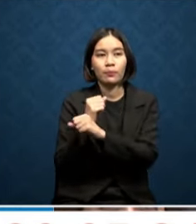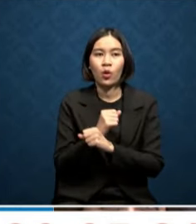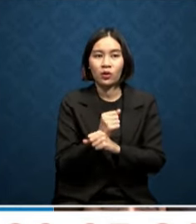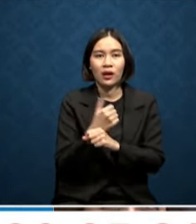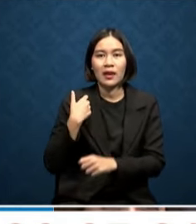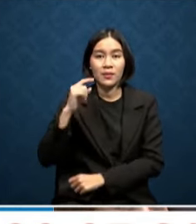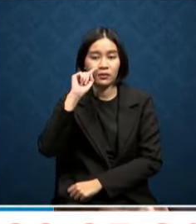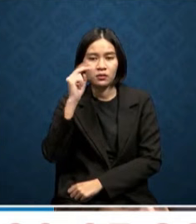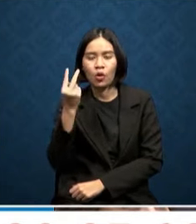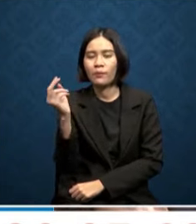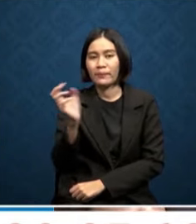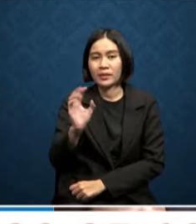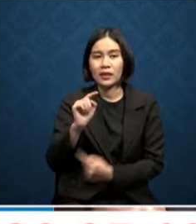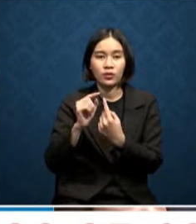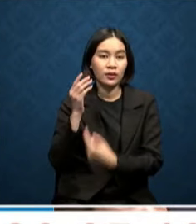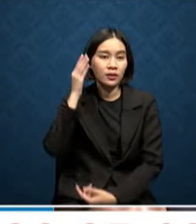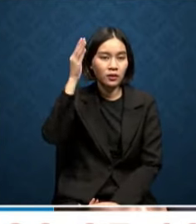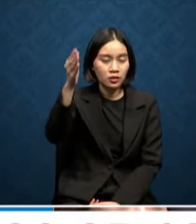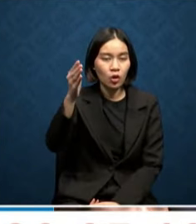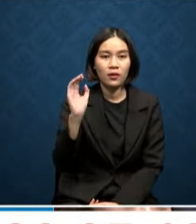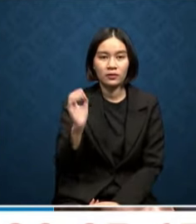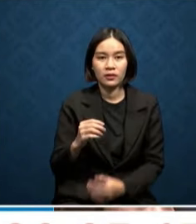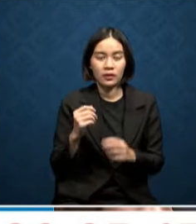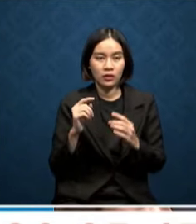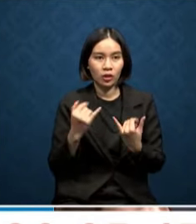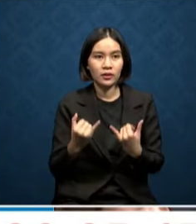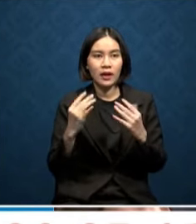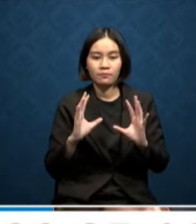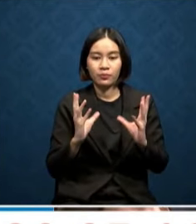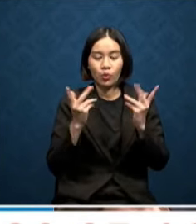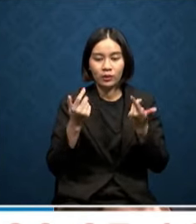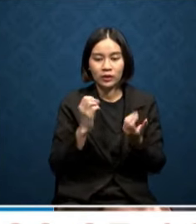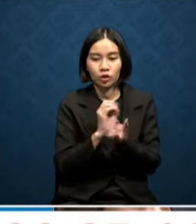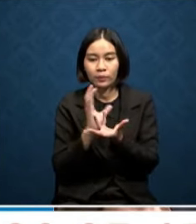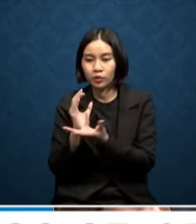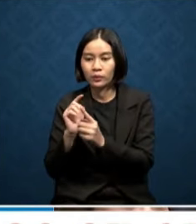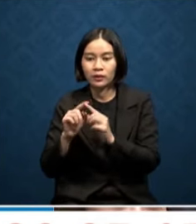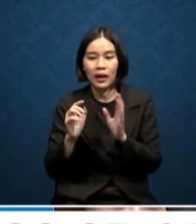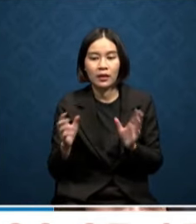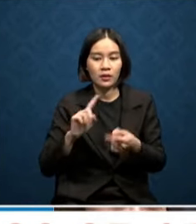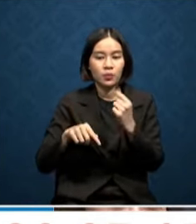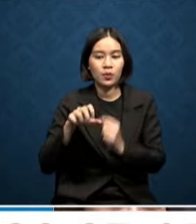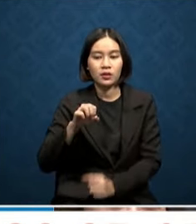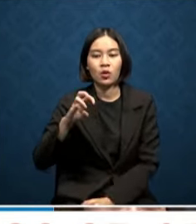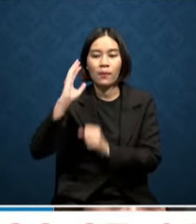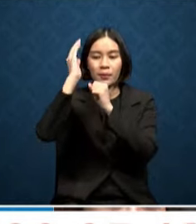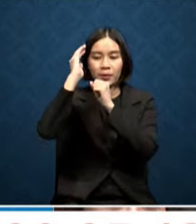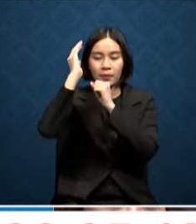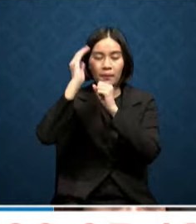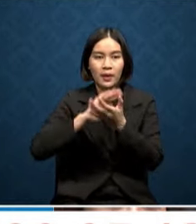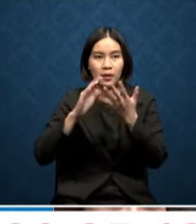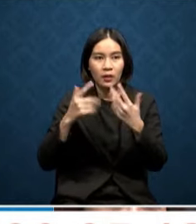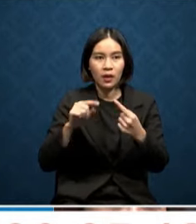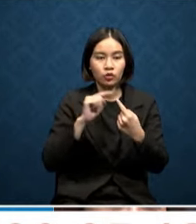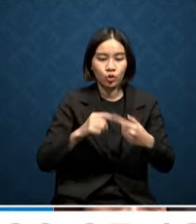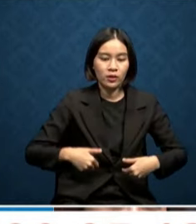เกิดขึ้นในอนาคตซึ่งความสูญเสียนั้นเพื่อนสวของเ่าได้พูดไปมากมายเสีย